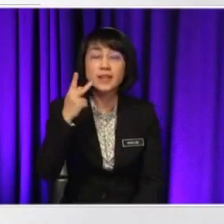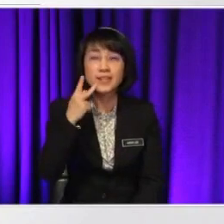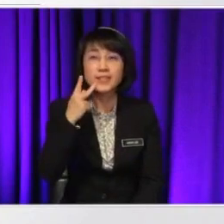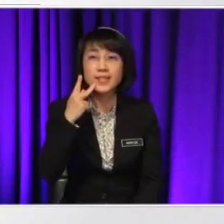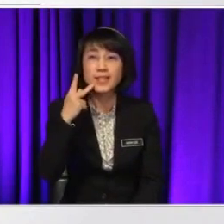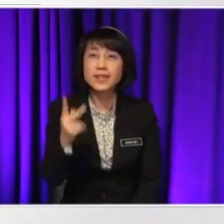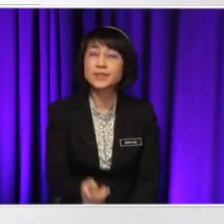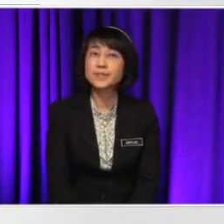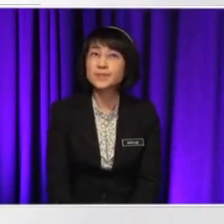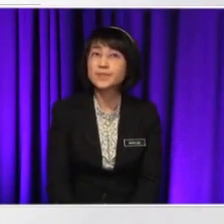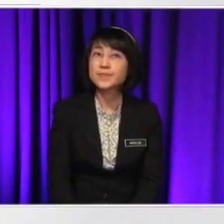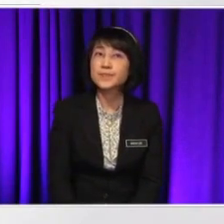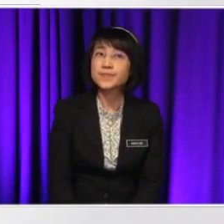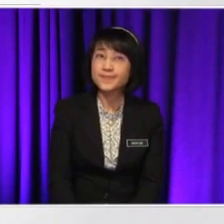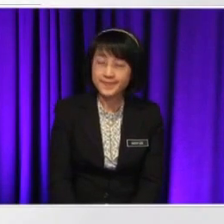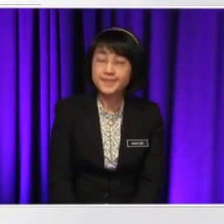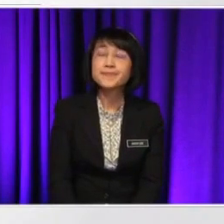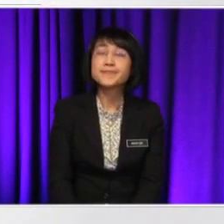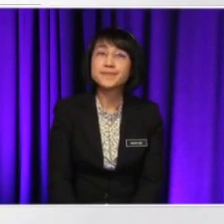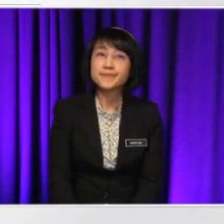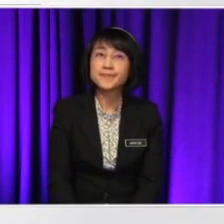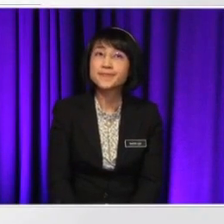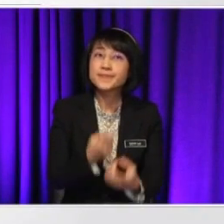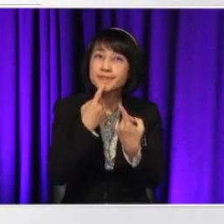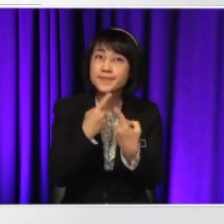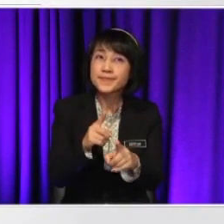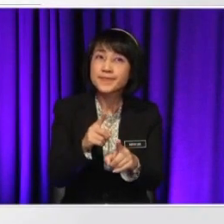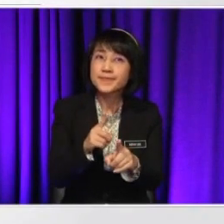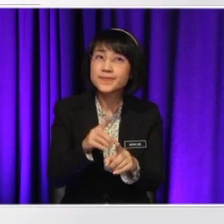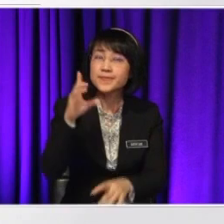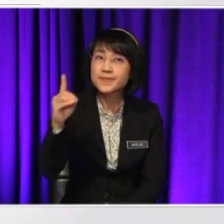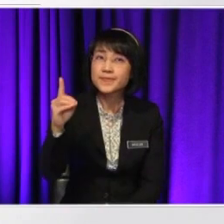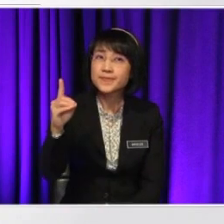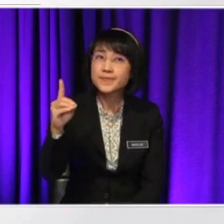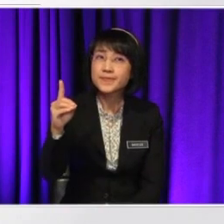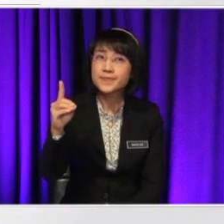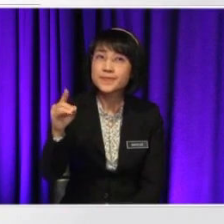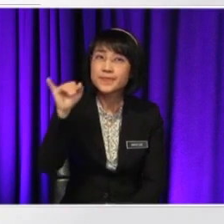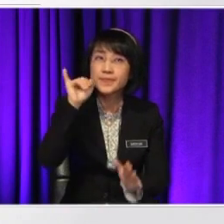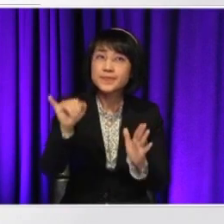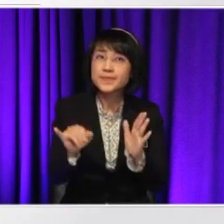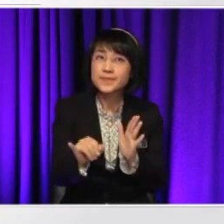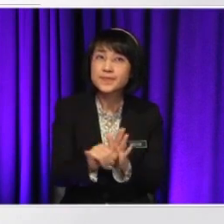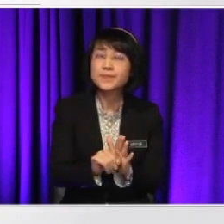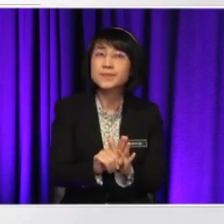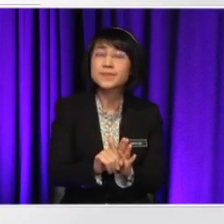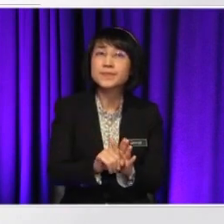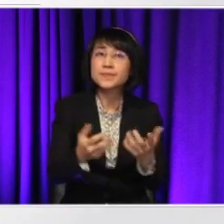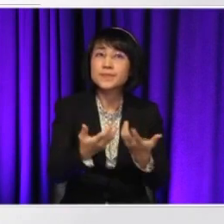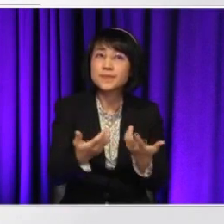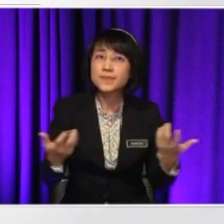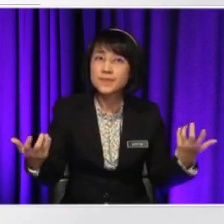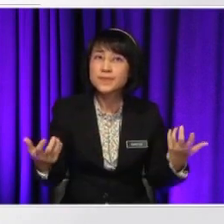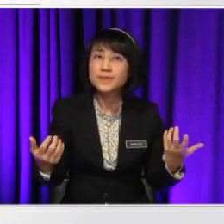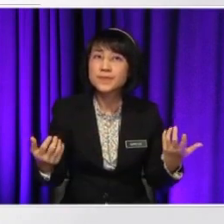Okey. Saya nak cuba, cikgu. Silakan. Okay. Jawapan dia D. Image yang dihasilkan seolah-olah sedang